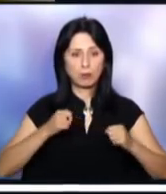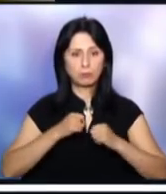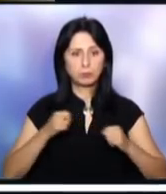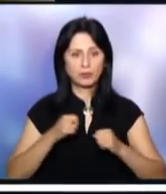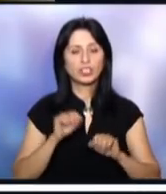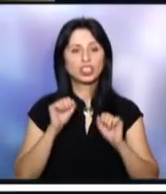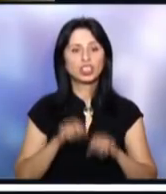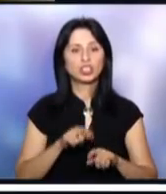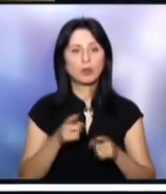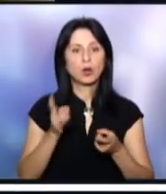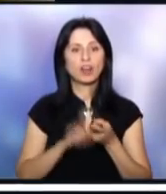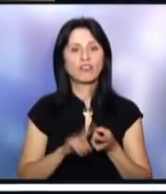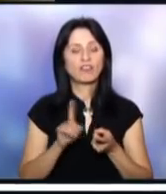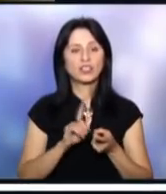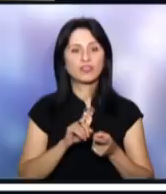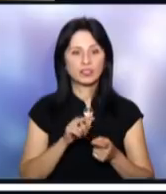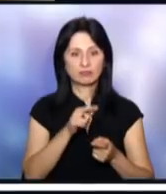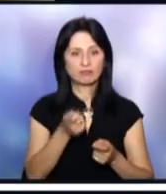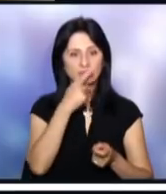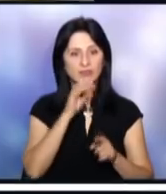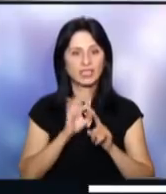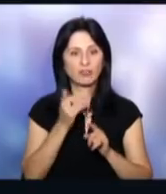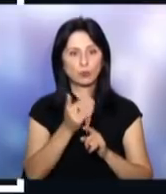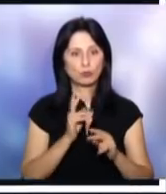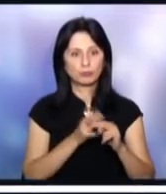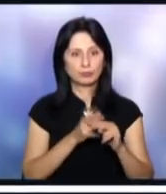შემთხვევებში შეიძლება უკავშირდებოდეს ანტიდეპრესანტებს.